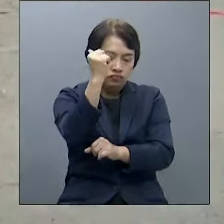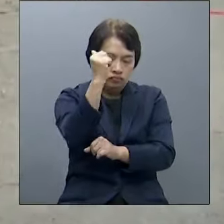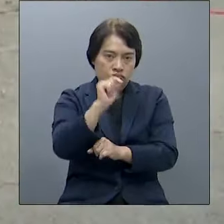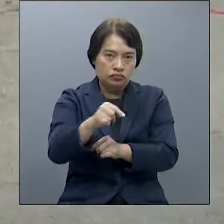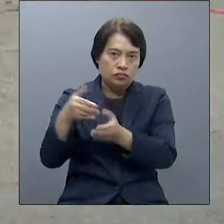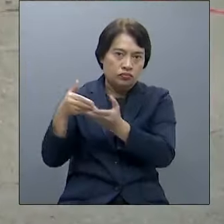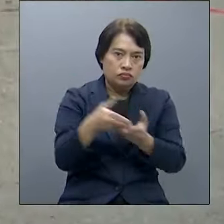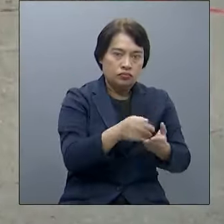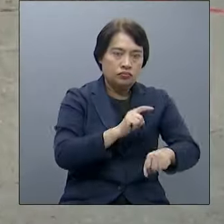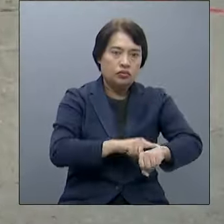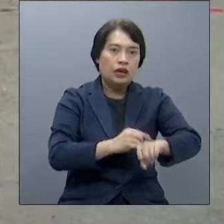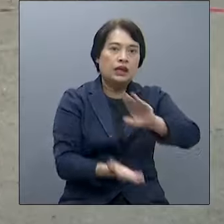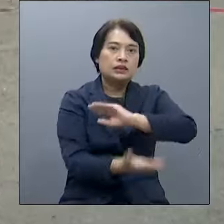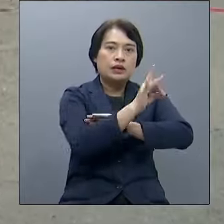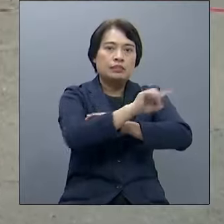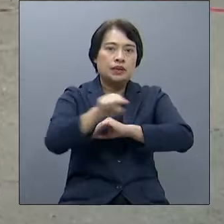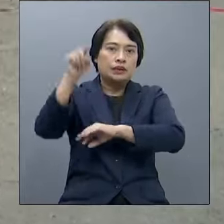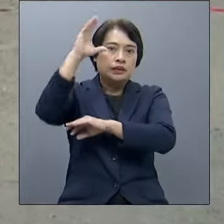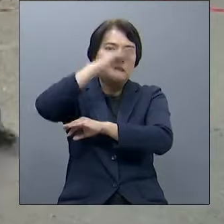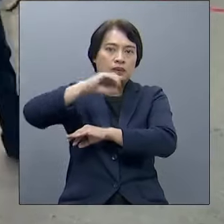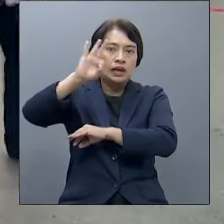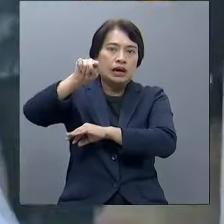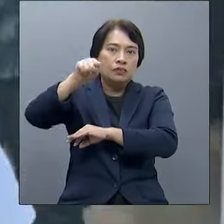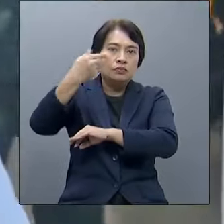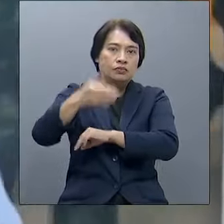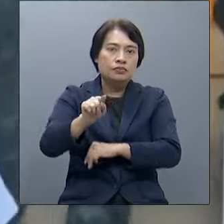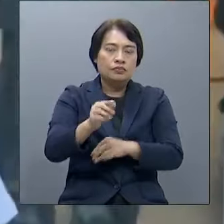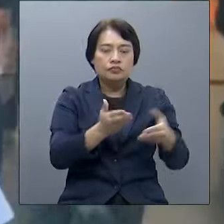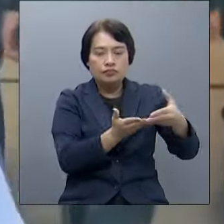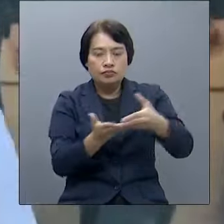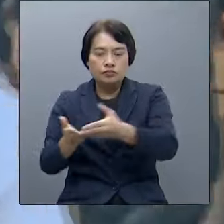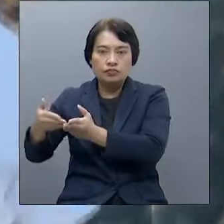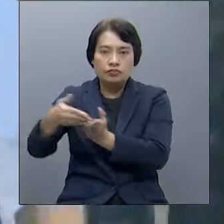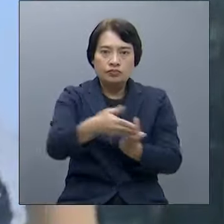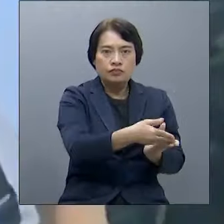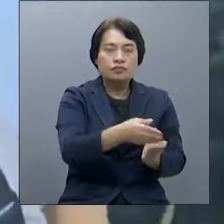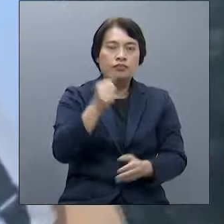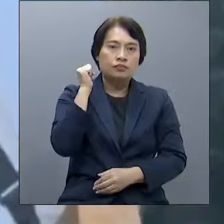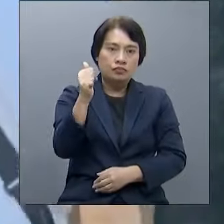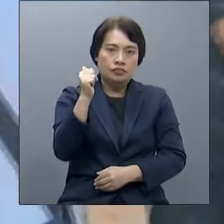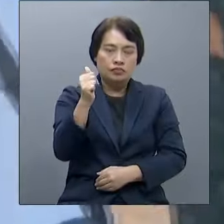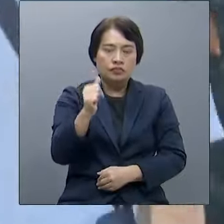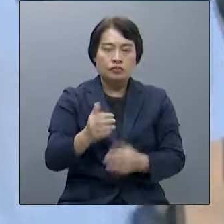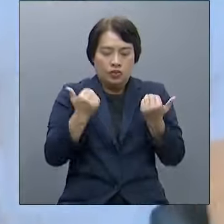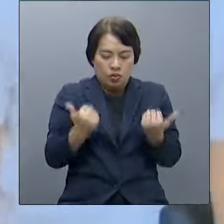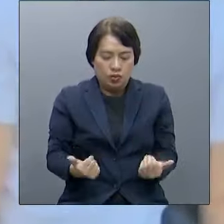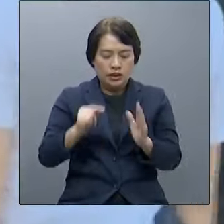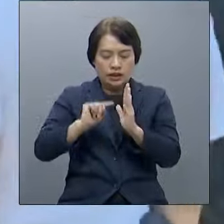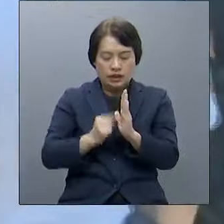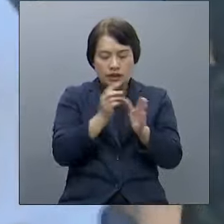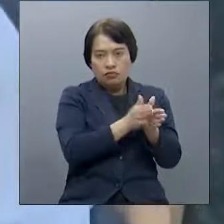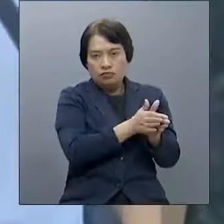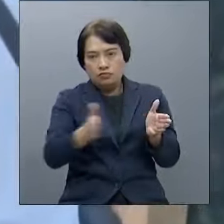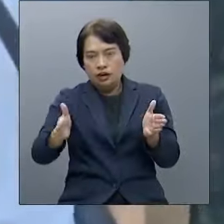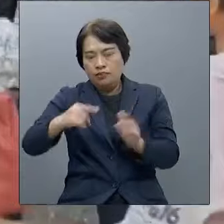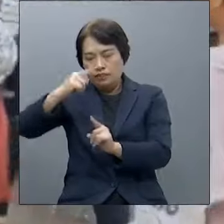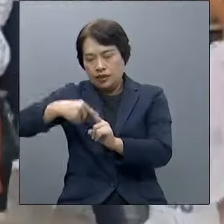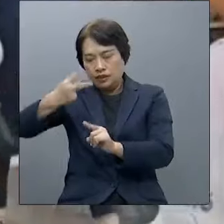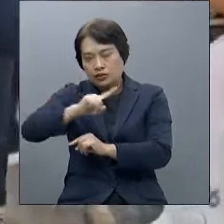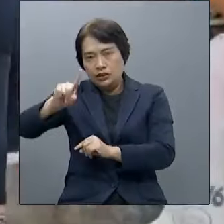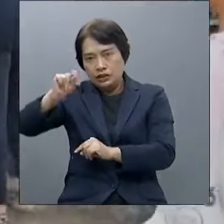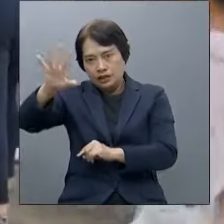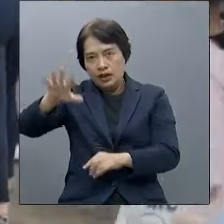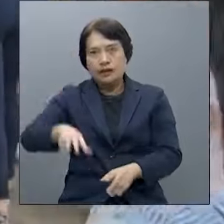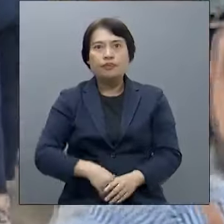ตั้งแต่ 8นจนถึง 21:00นซึ่งก็จะเริ่มใช้มาตรการนี้ตั้งแต่วันนี้ไปจนถึงวันที่ 25กุมภาพันธ์